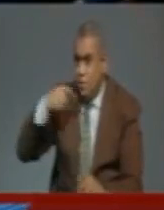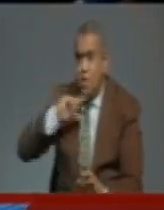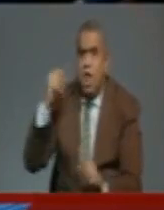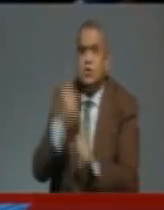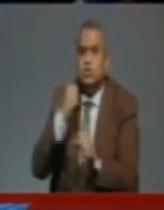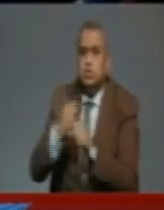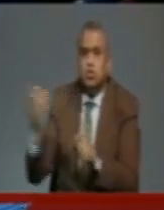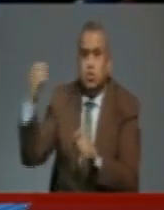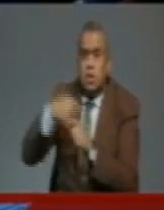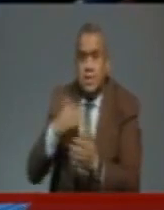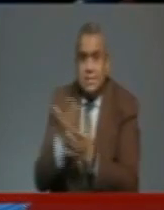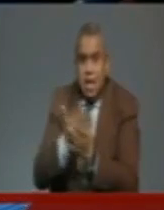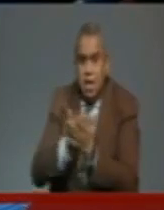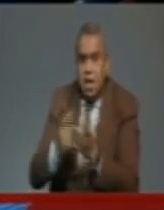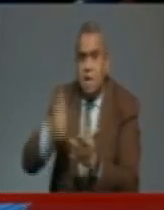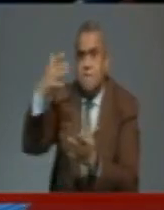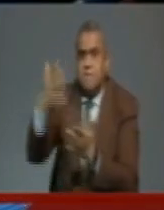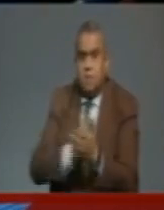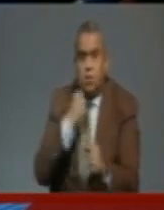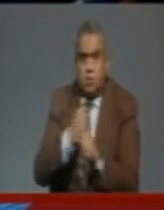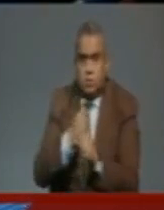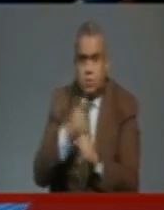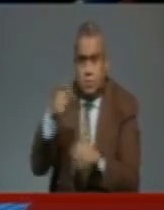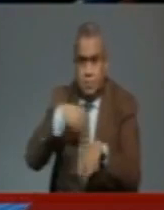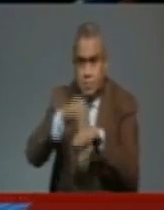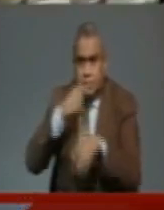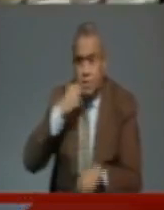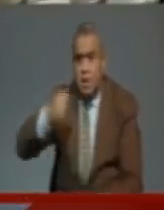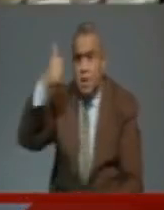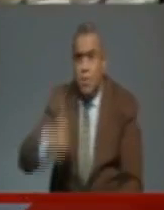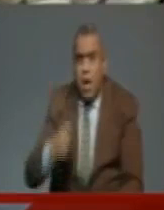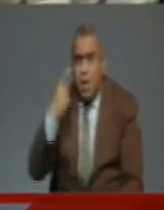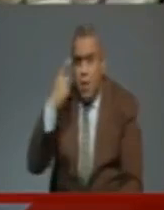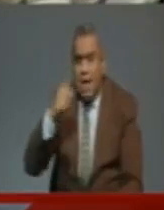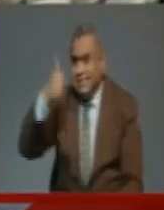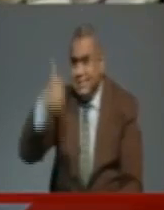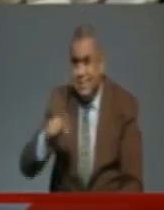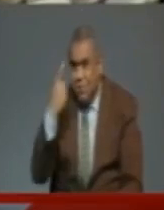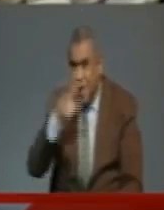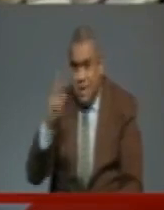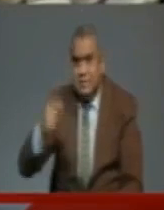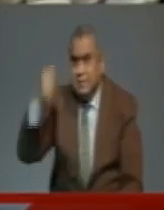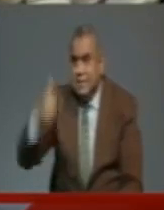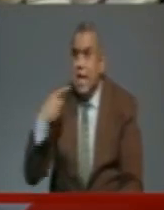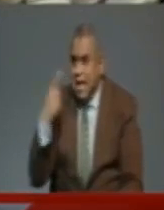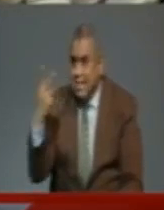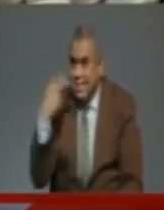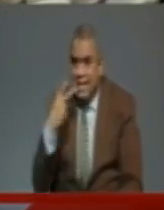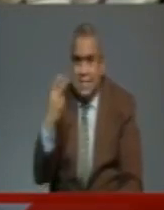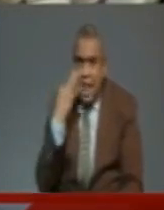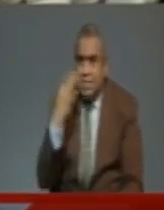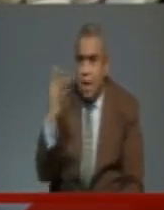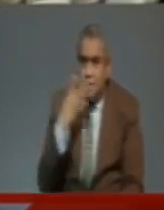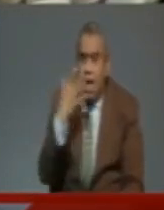للجميع. ليه؟ لما انا كنت بطلب من مستثمر واحد او مستثمر اقنعه ان هو يجي ويشتغل